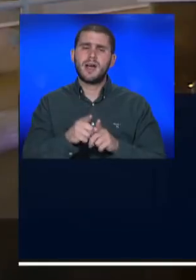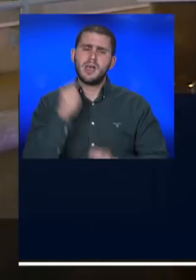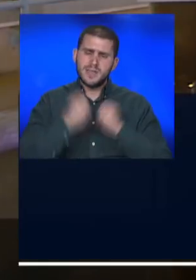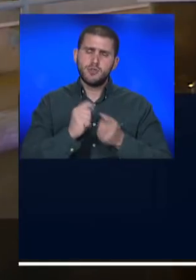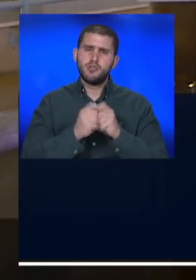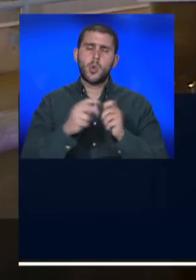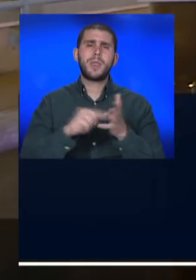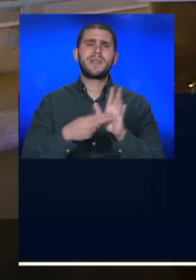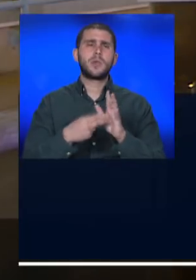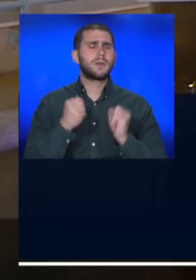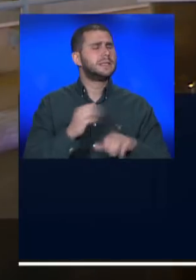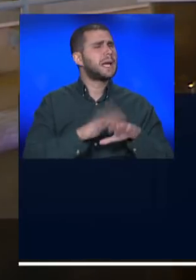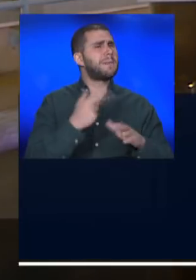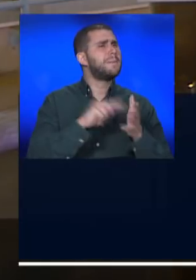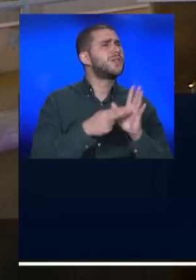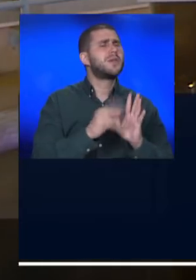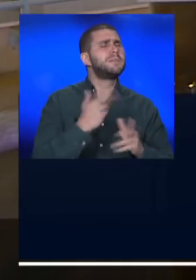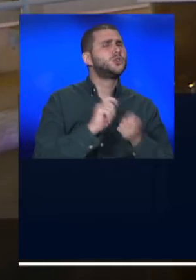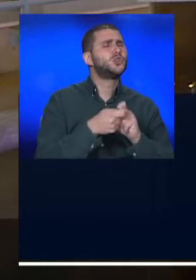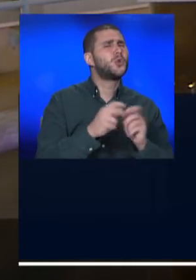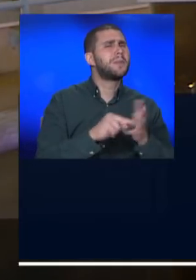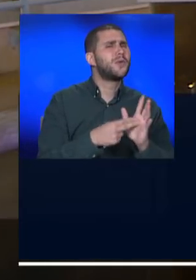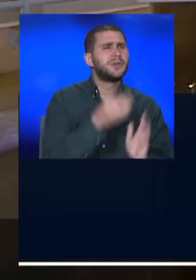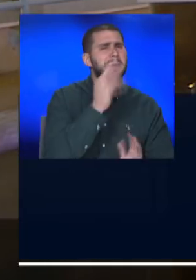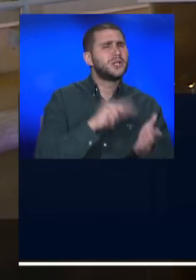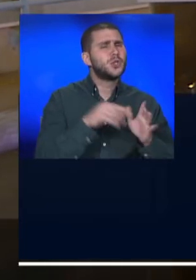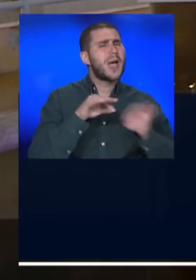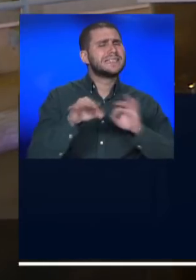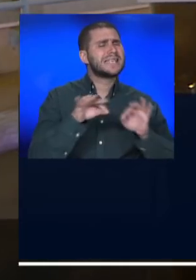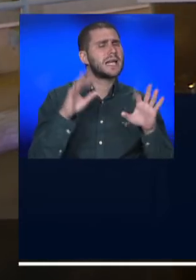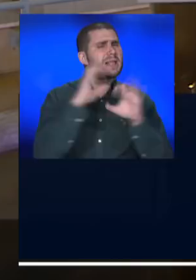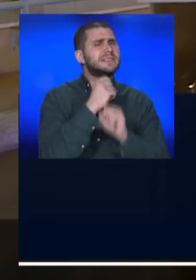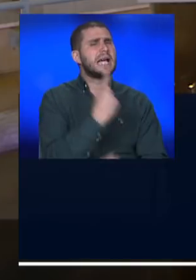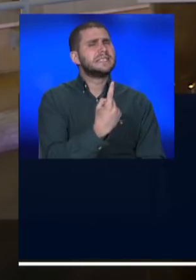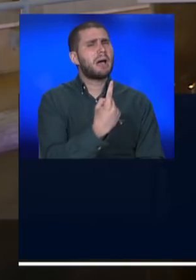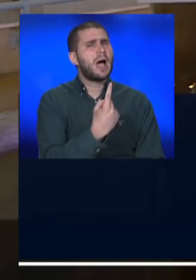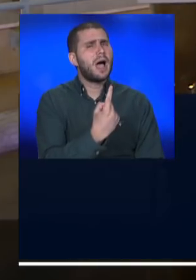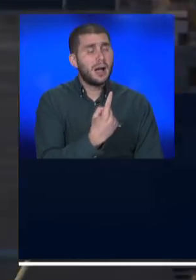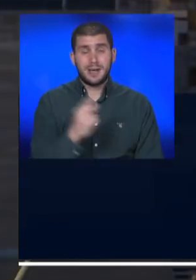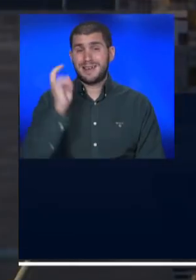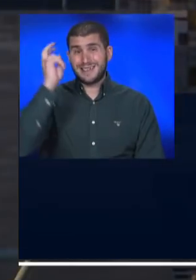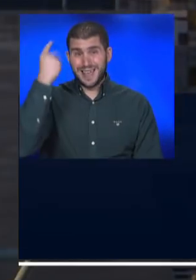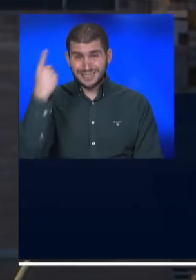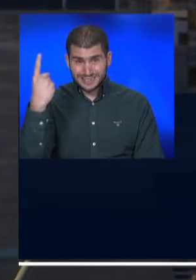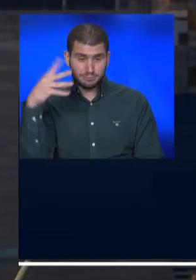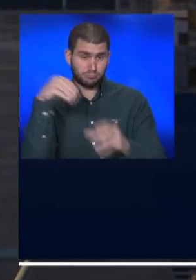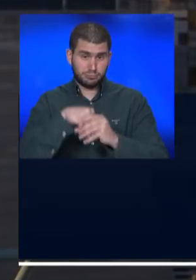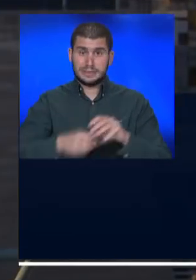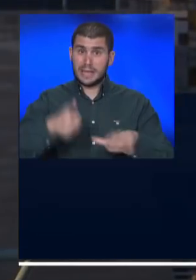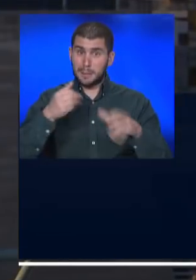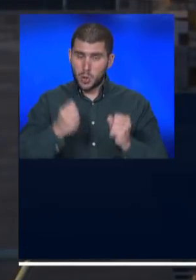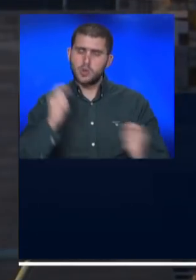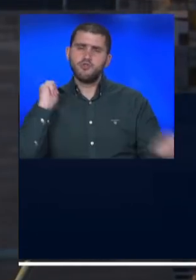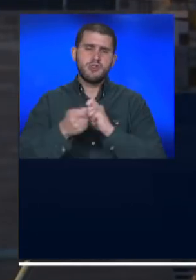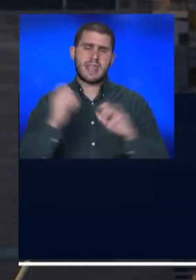מה המדיניות, מה השינוי האסטרטגי במדיניות בתפיסה? בני גנץ בעת שנכנס למשרד הביטחון שינה את התפיסה ואמר,